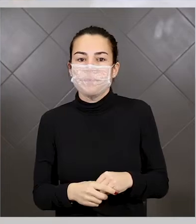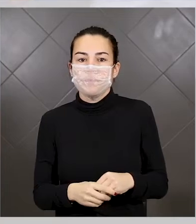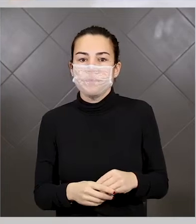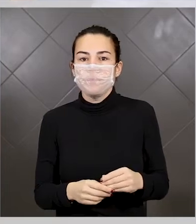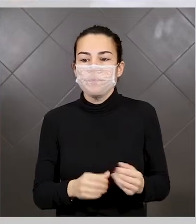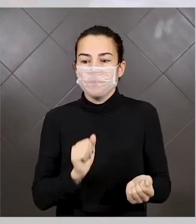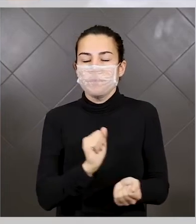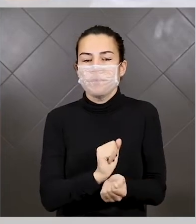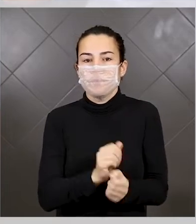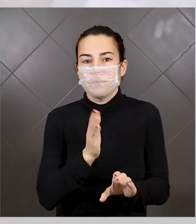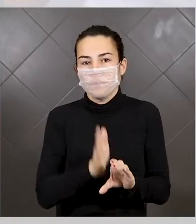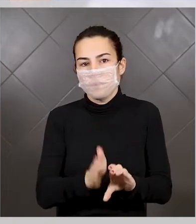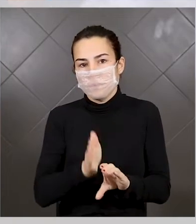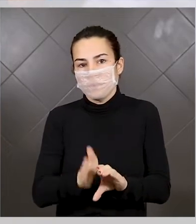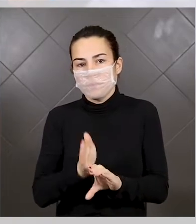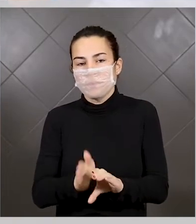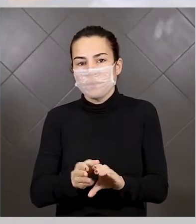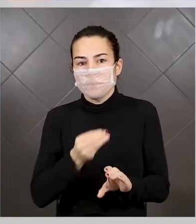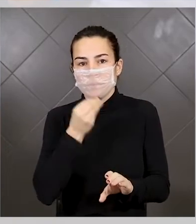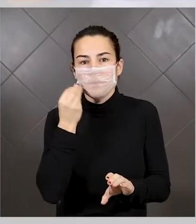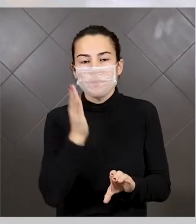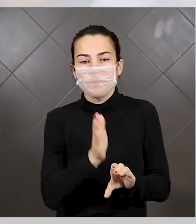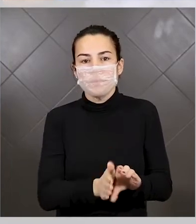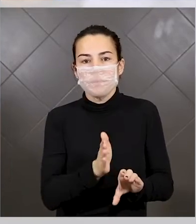Al final van decidir posar-li això dintre del pastís perquè